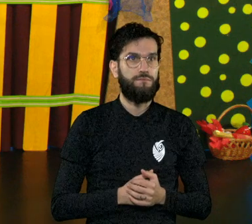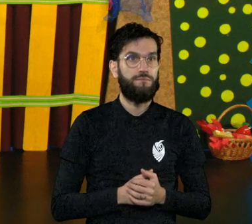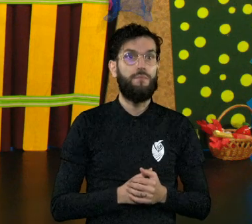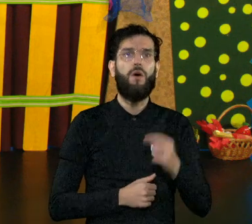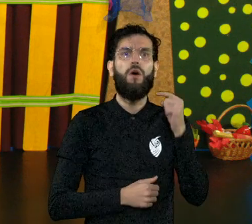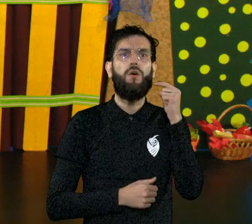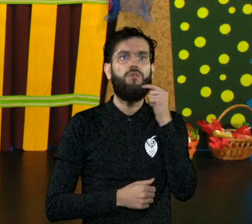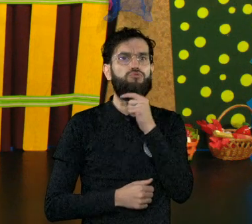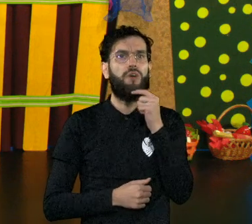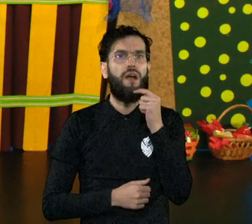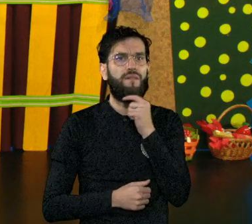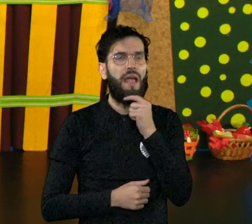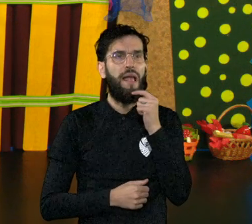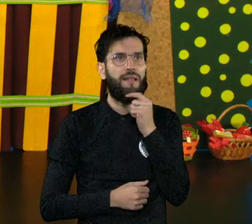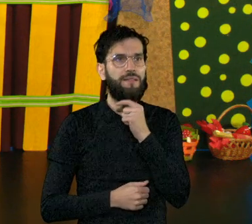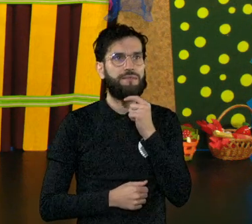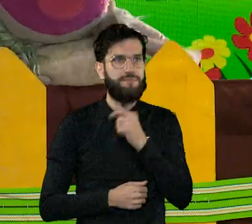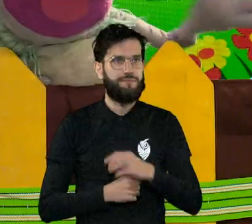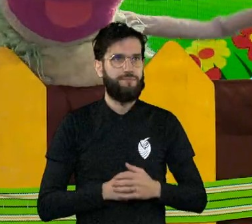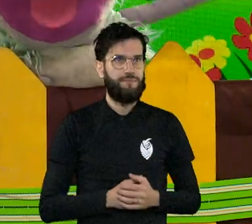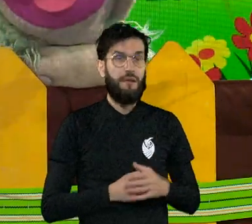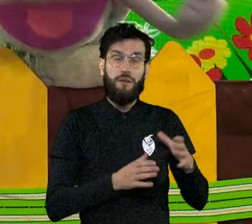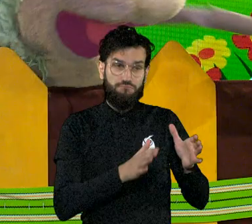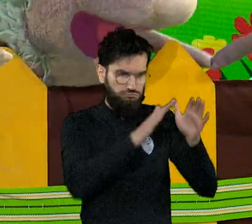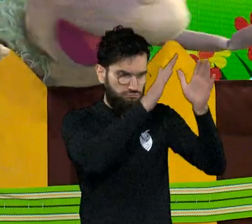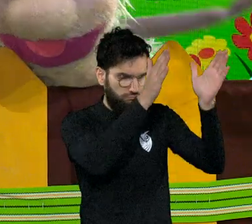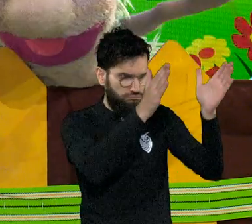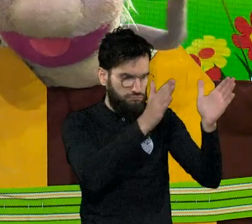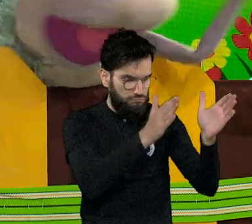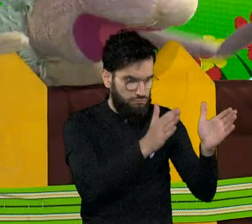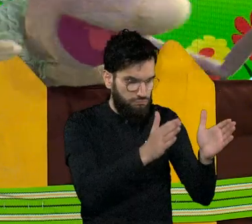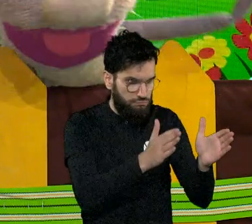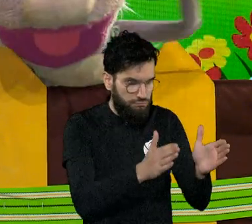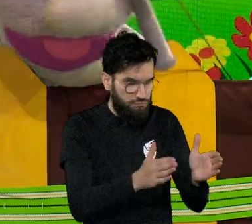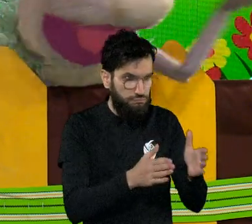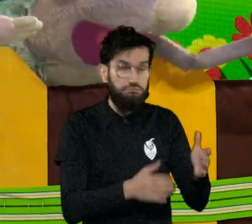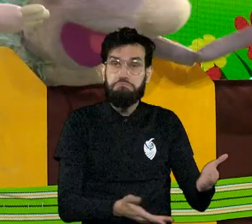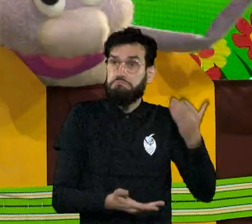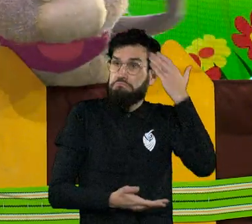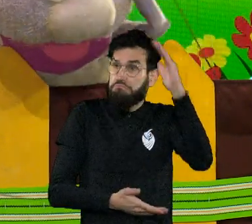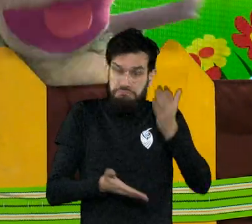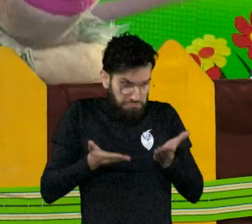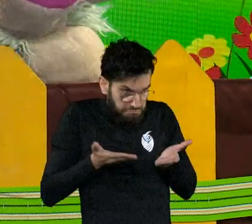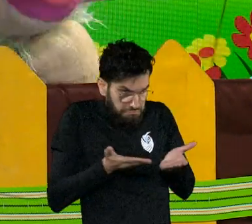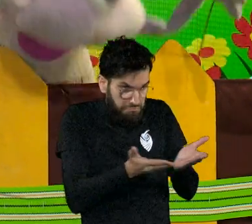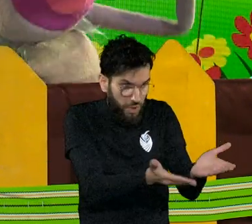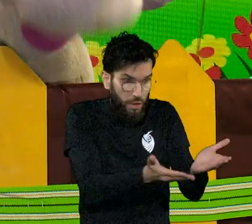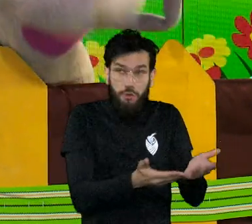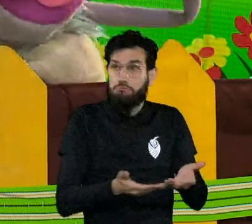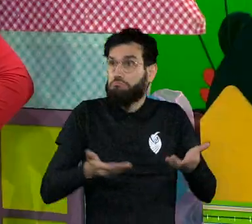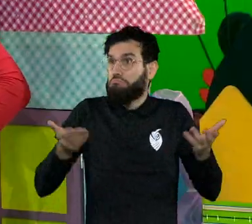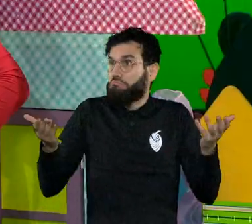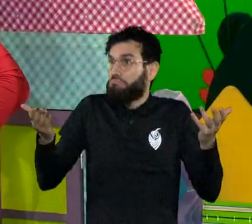Červený kachel, biela pec, nevedela milá chleba piec.